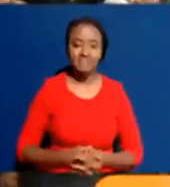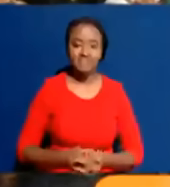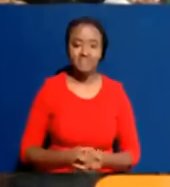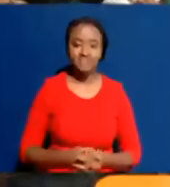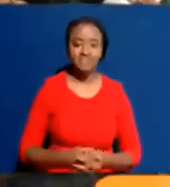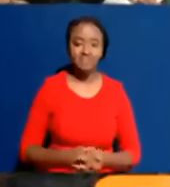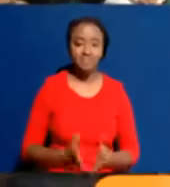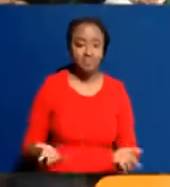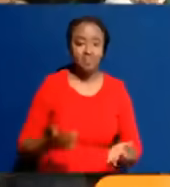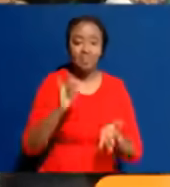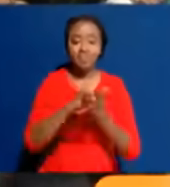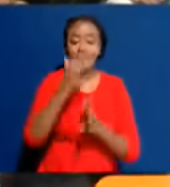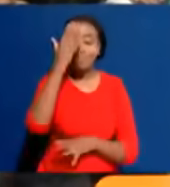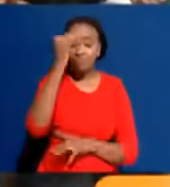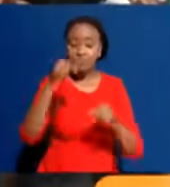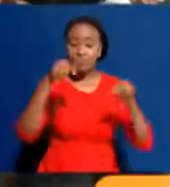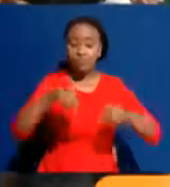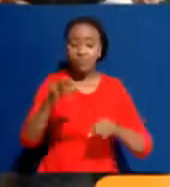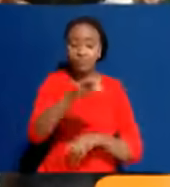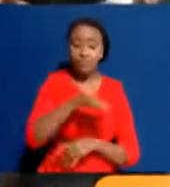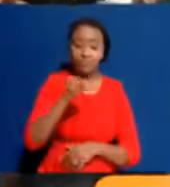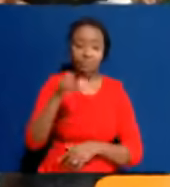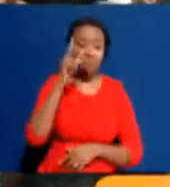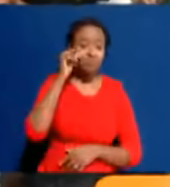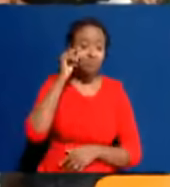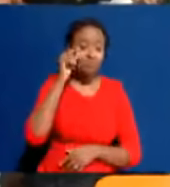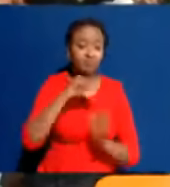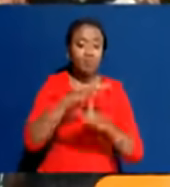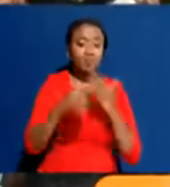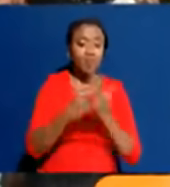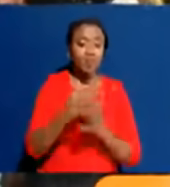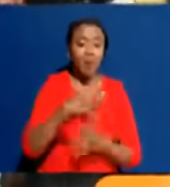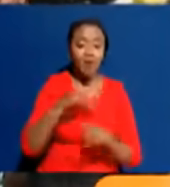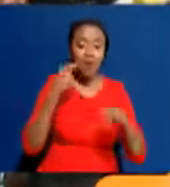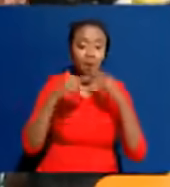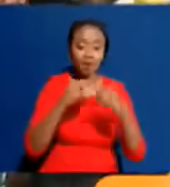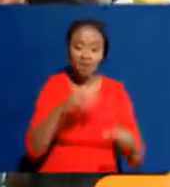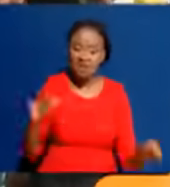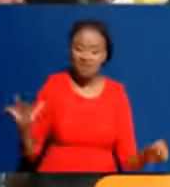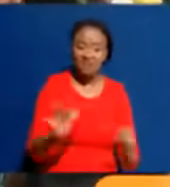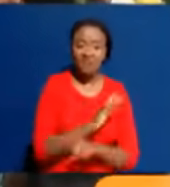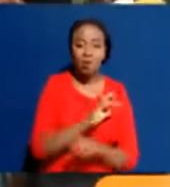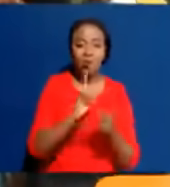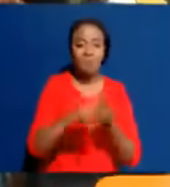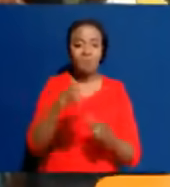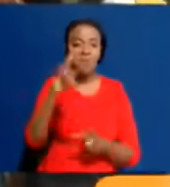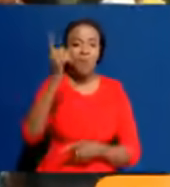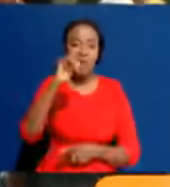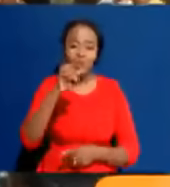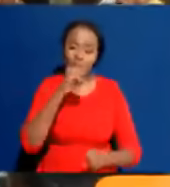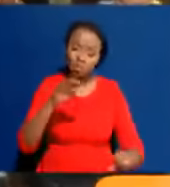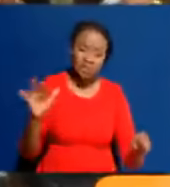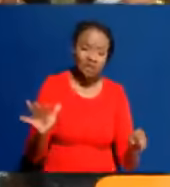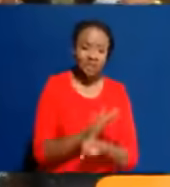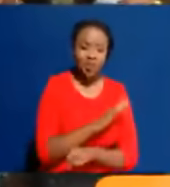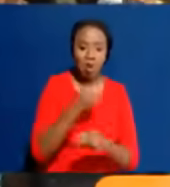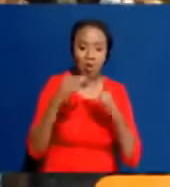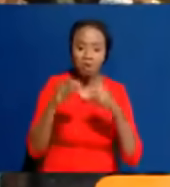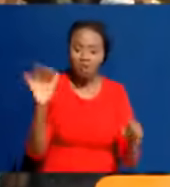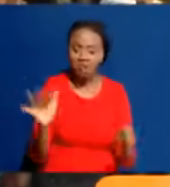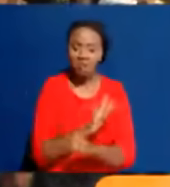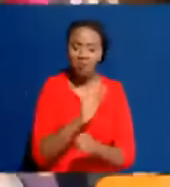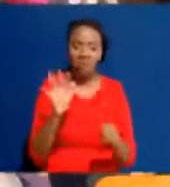Ndio sababu leo hapa Mombasa mahoteli yetu yote imejaa. Kule Nairobi mahoteli yetu yote imejaa. That is what we